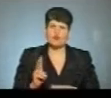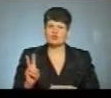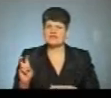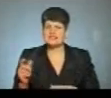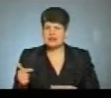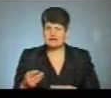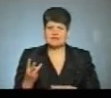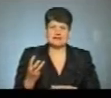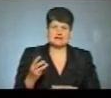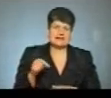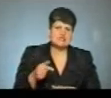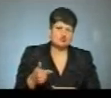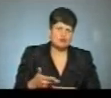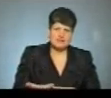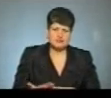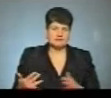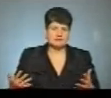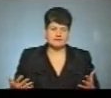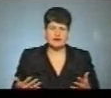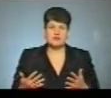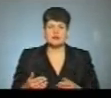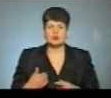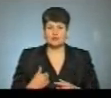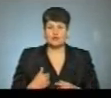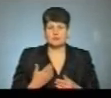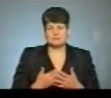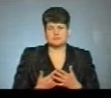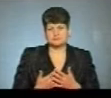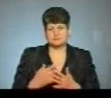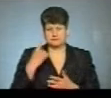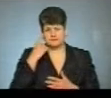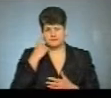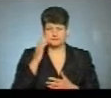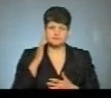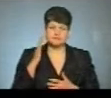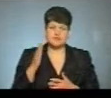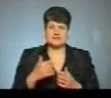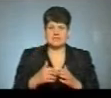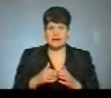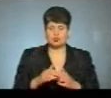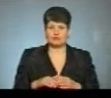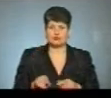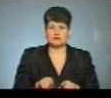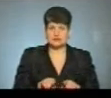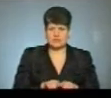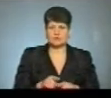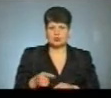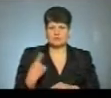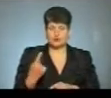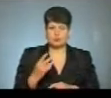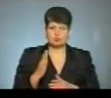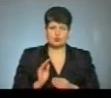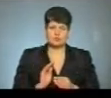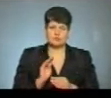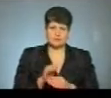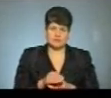гривень, 300 гривень, 1000 гривень. Тому ми десь так прогнозуємо, що в середньому також по Тернопільській області буде